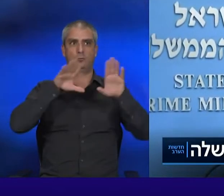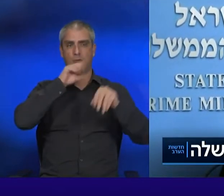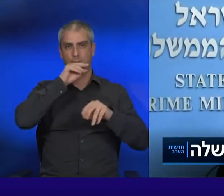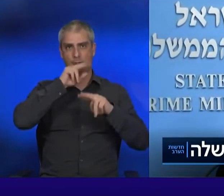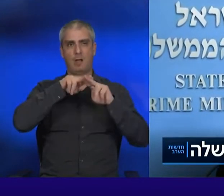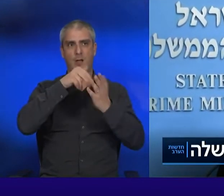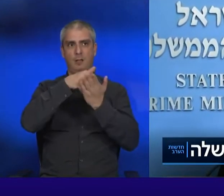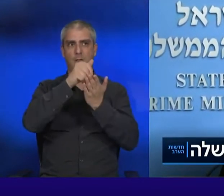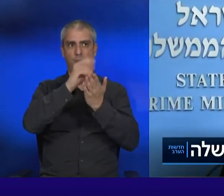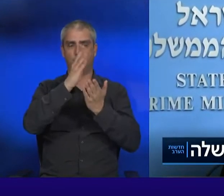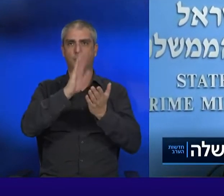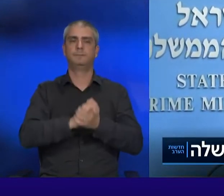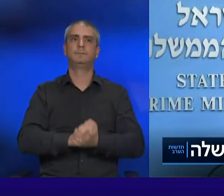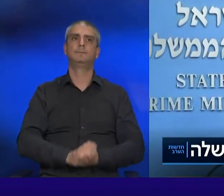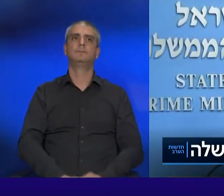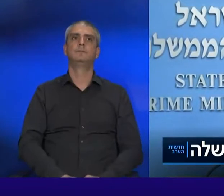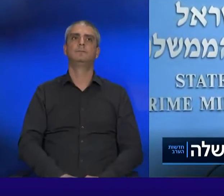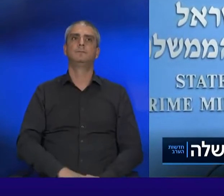ונמשיך אחר כך.